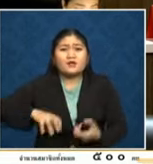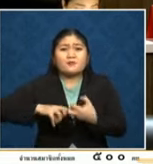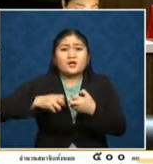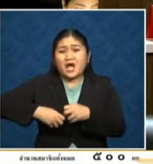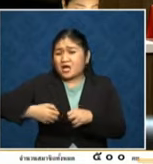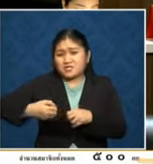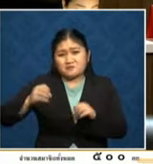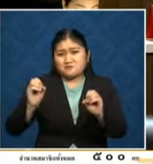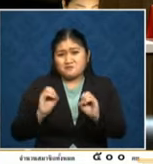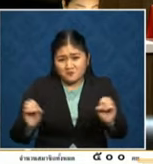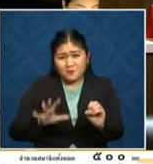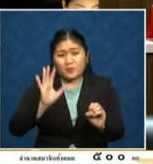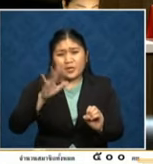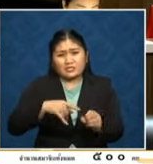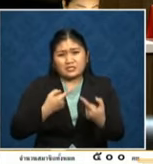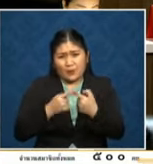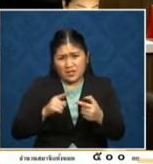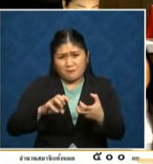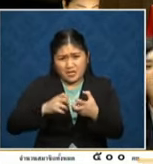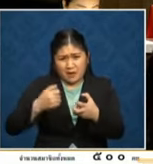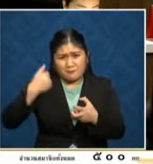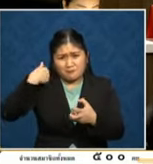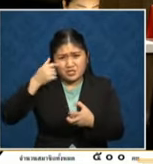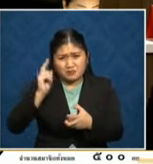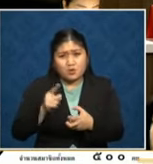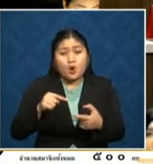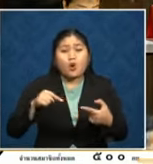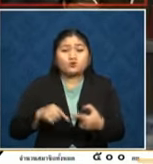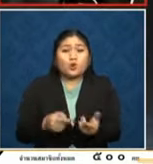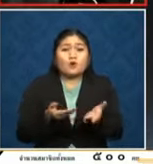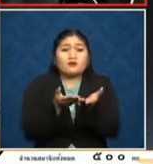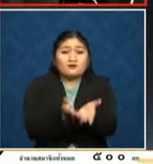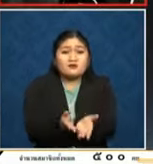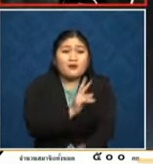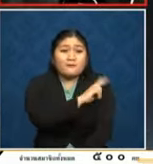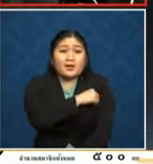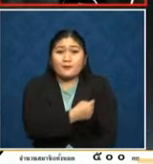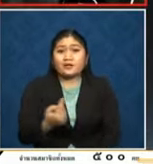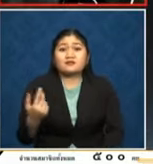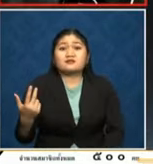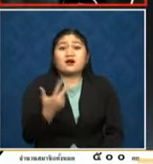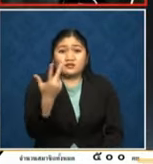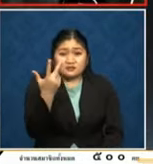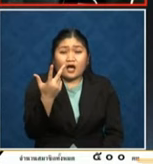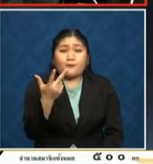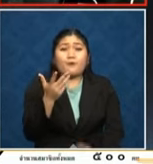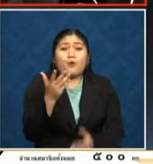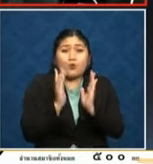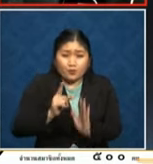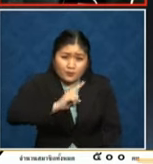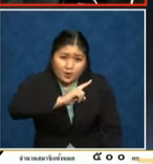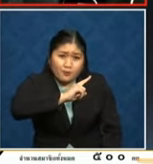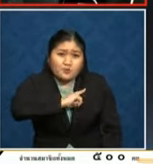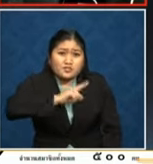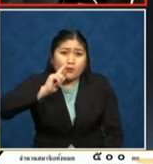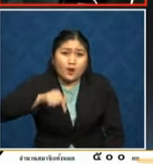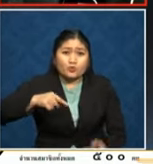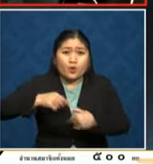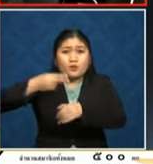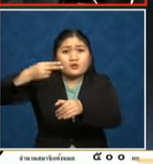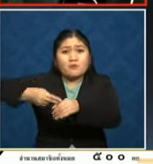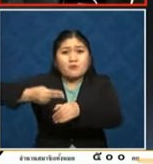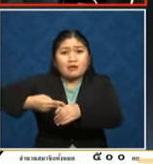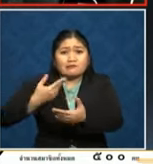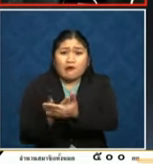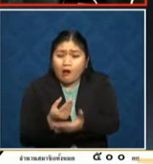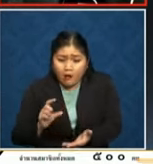ที่สุดแต่กลับเป็นปัญหาใหญ่ที่สุดก็คือเรือพยาบาลทั้ง3ลำนี้ไม่มีเจ้าภาพหลักรับผิดชอบเรื่องค่าน้ำมันค่ะดัง